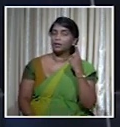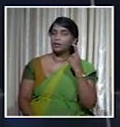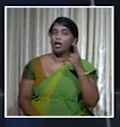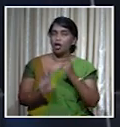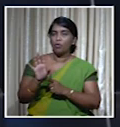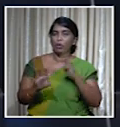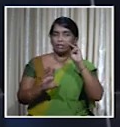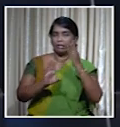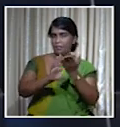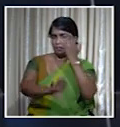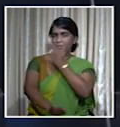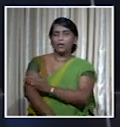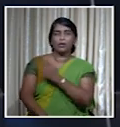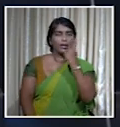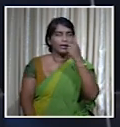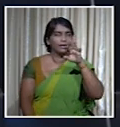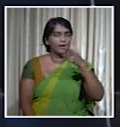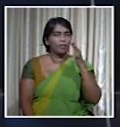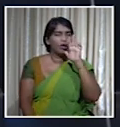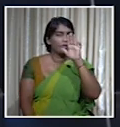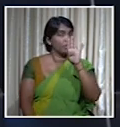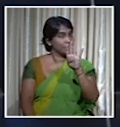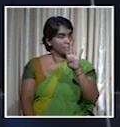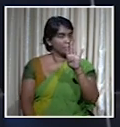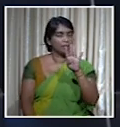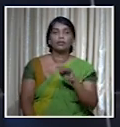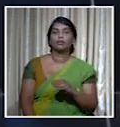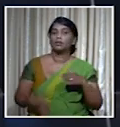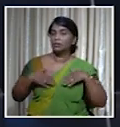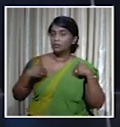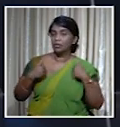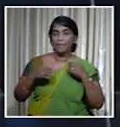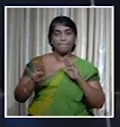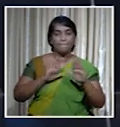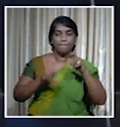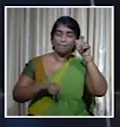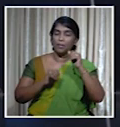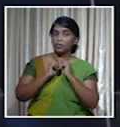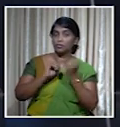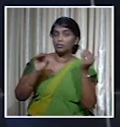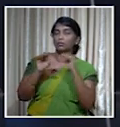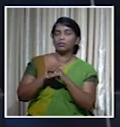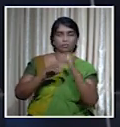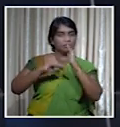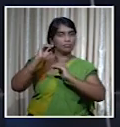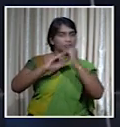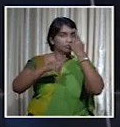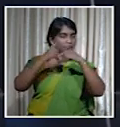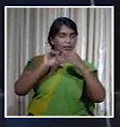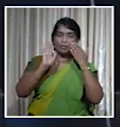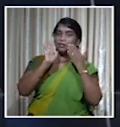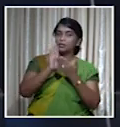අවුරුදු 30කට එහා 1994 සෞඛ්‍ය පරිපාලන නිලධාරීන් බඳවා ගැනීමේ ක්‍රමවේදයක් හඳුන්වා